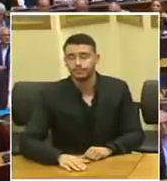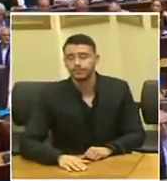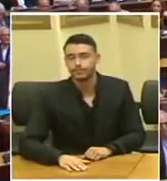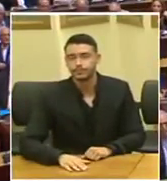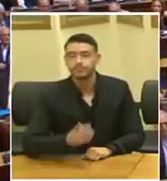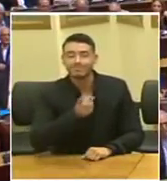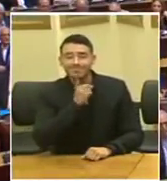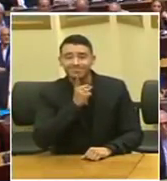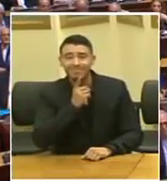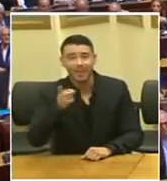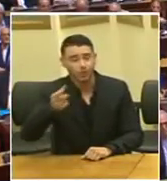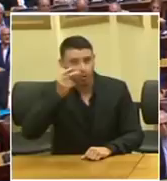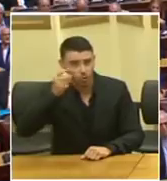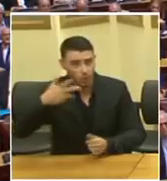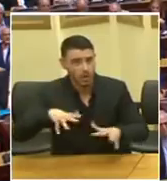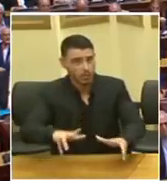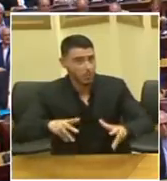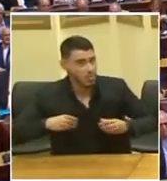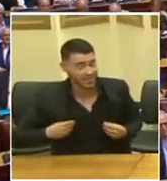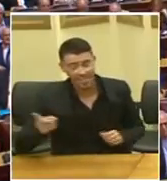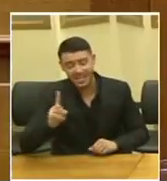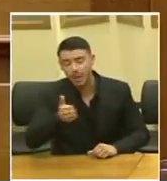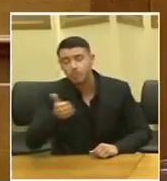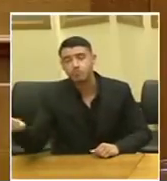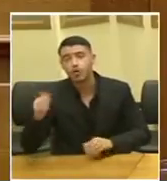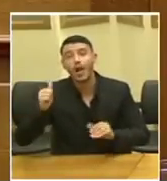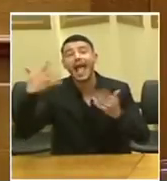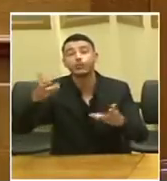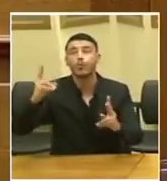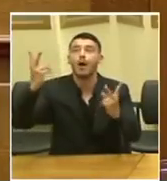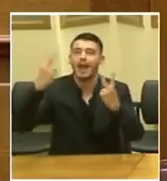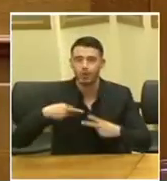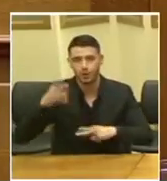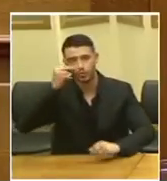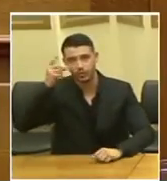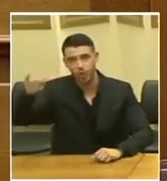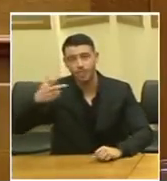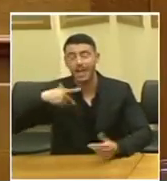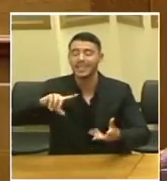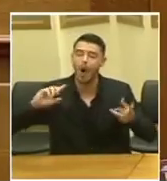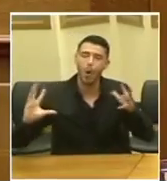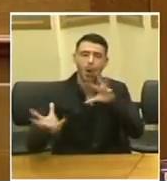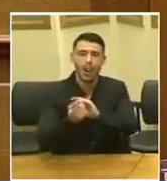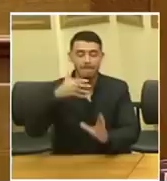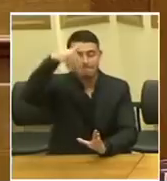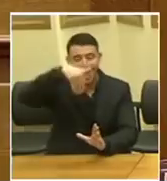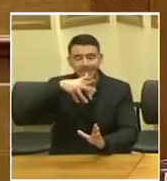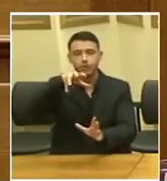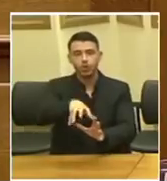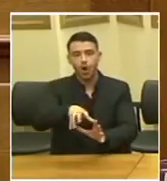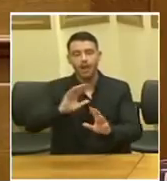όμνες αυτό δεν είναι μόνο για εξωτερική χρήση. Είναι για όλες τις χρήσεις. Αλλά να